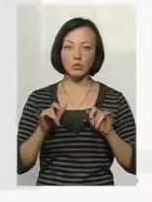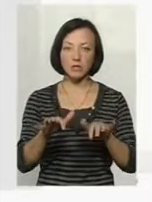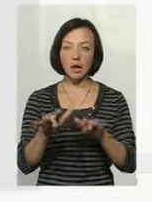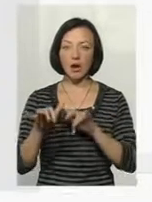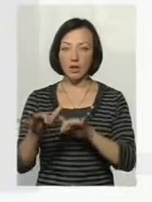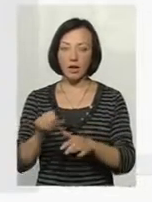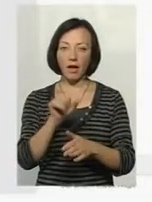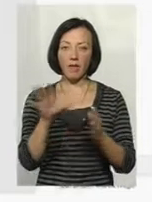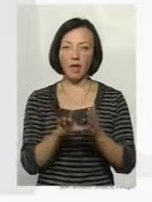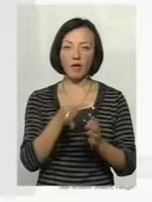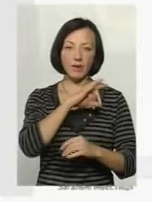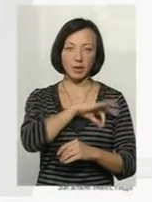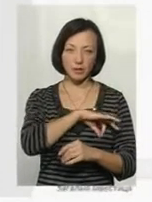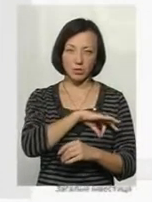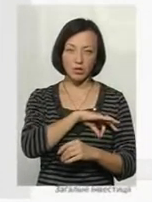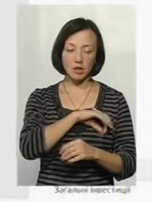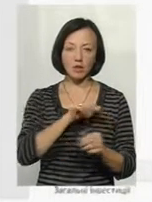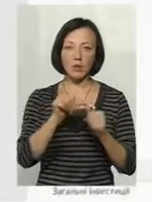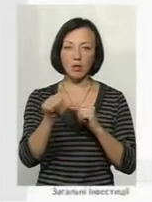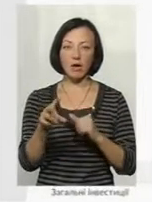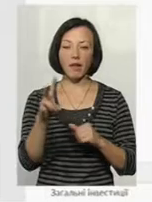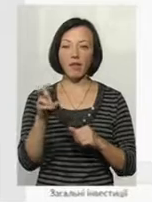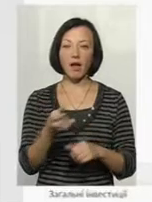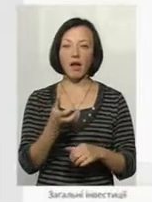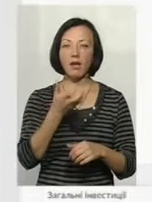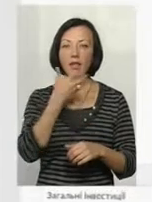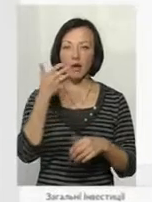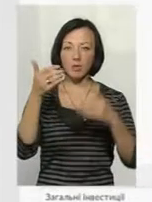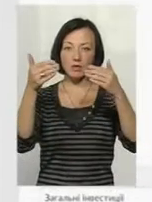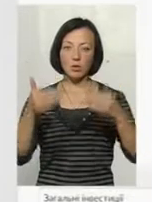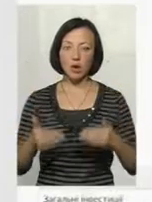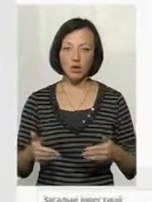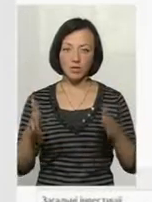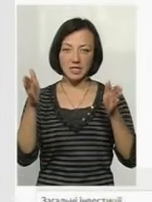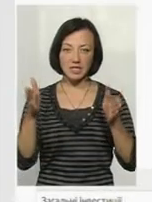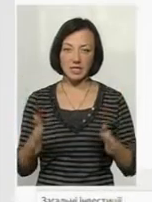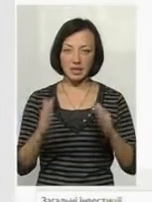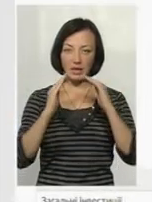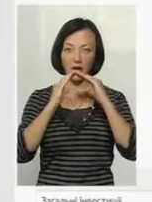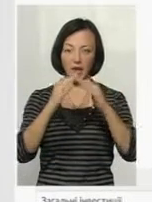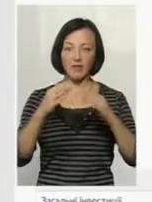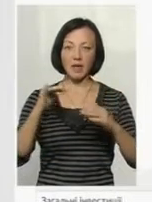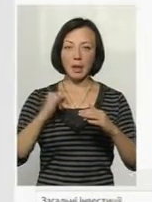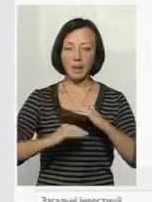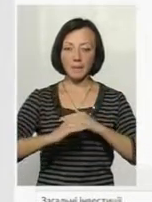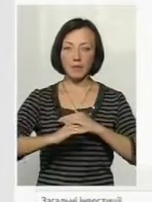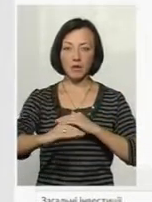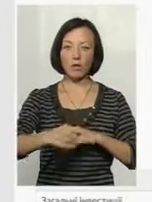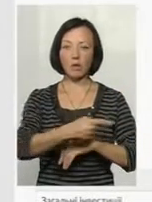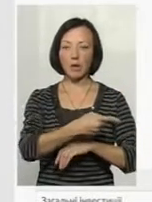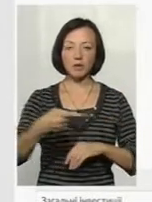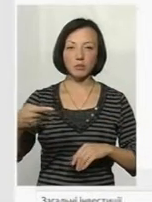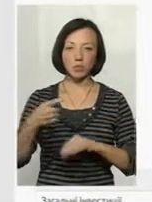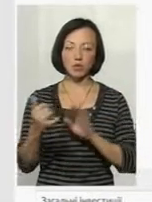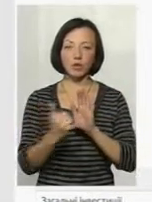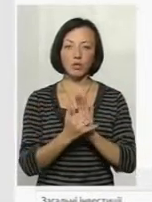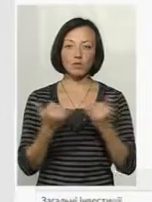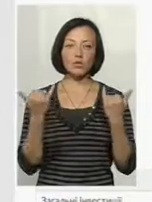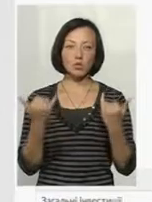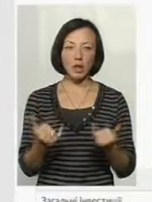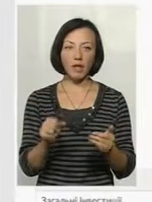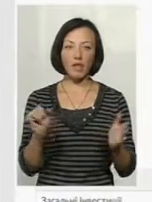з енергоефективності, зокрема на термоізоляцію стін, дахів та підлог перших поверхів, встановлення